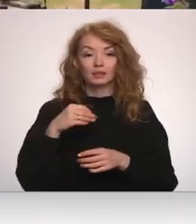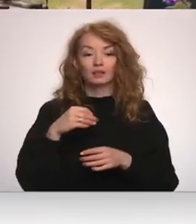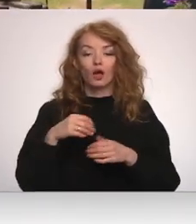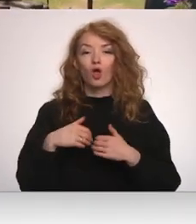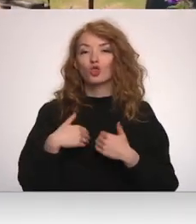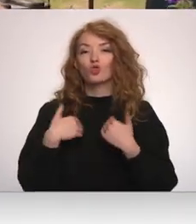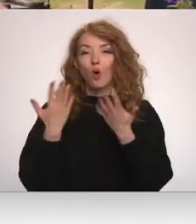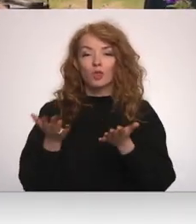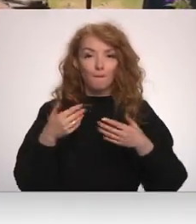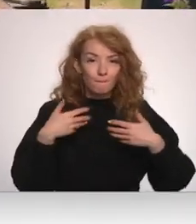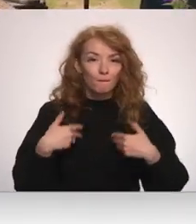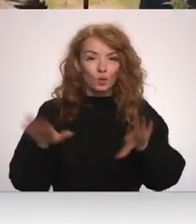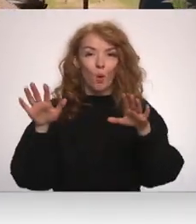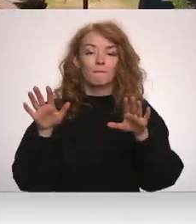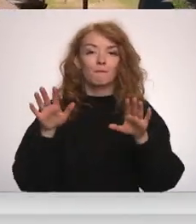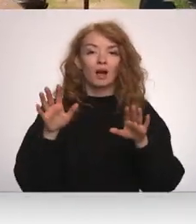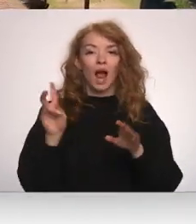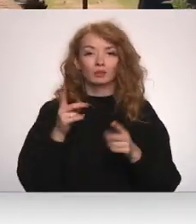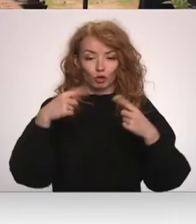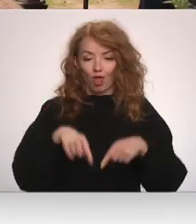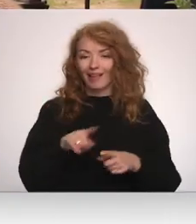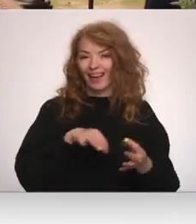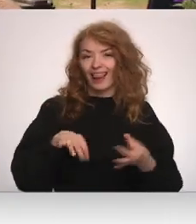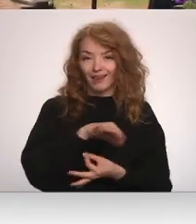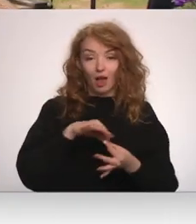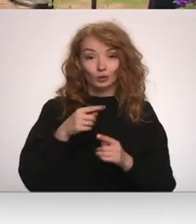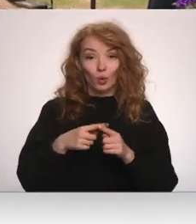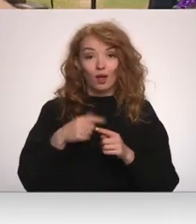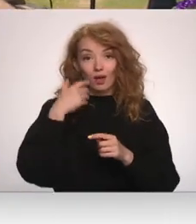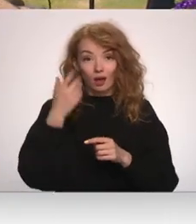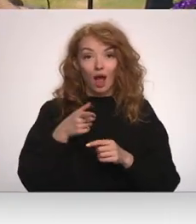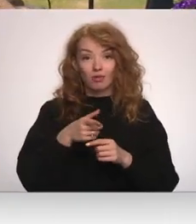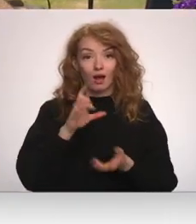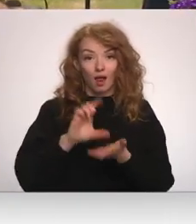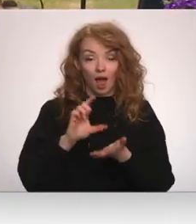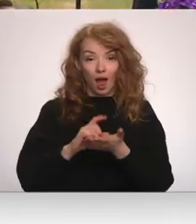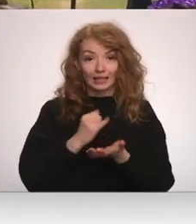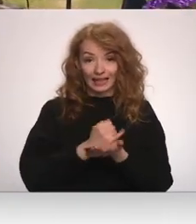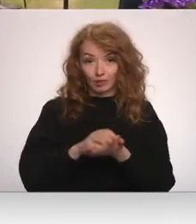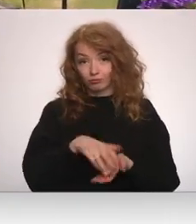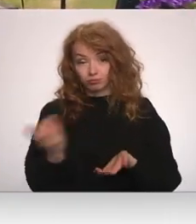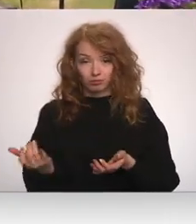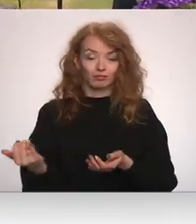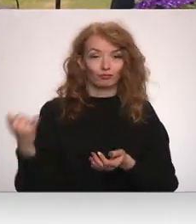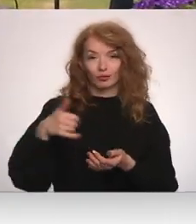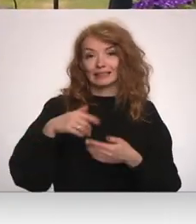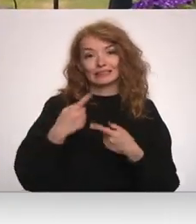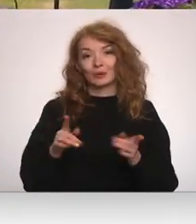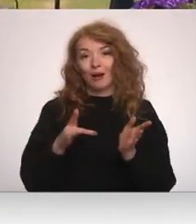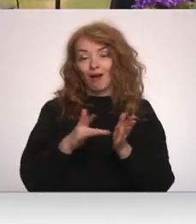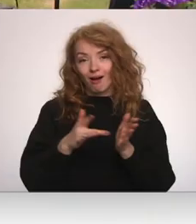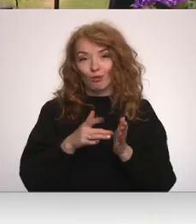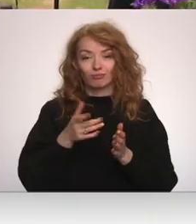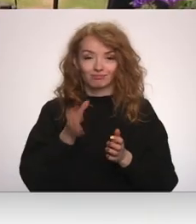dodam projām visu, kas mums ir šobrīd liekas. Un tad, kad no glāzes izliec netīrs ūdens, var ieliet, ko grib, vai ne? Un tad